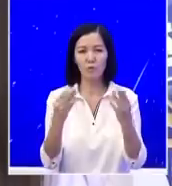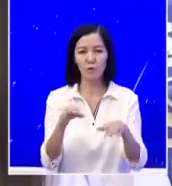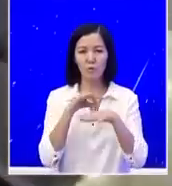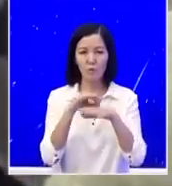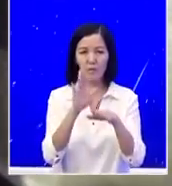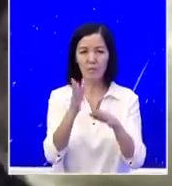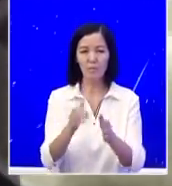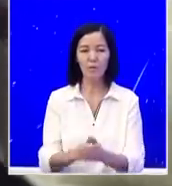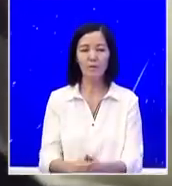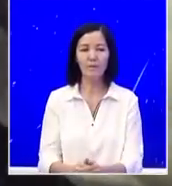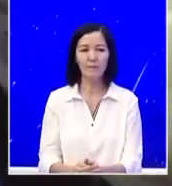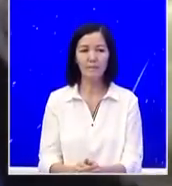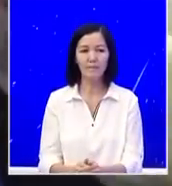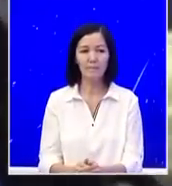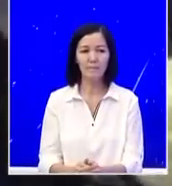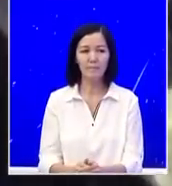күндері өткізіледі.